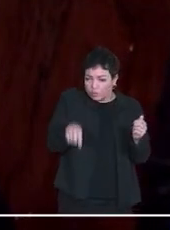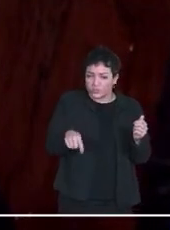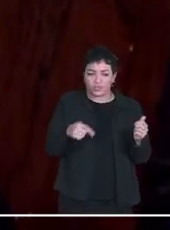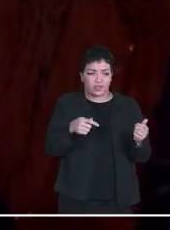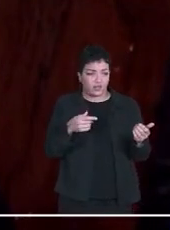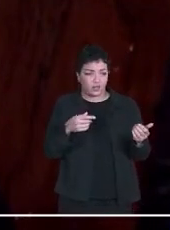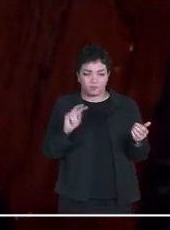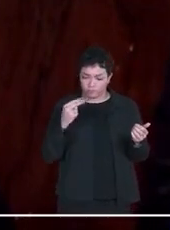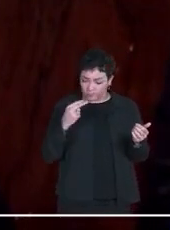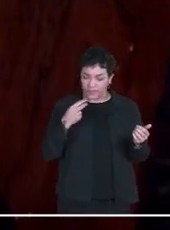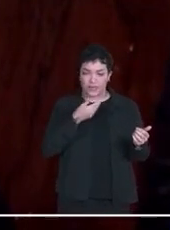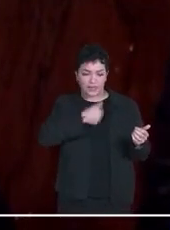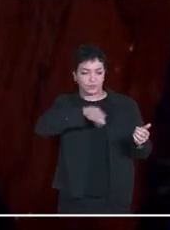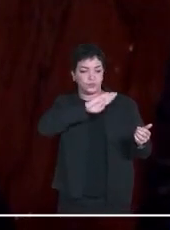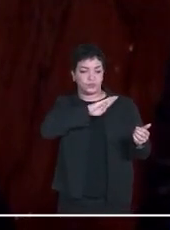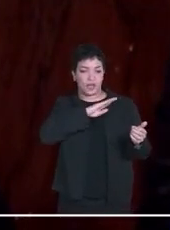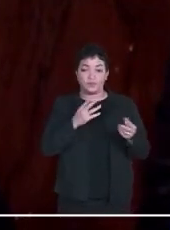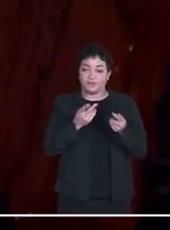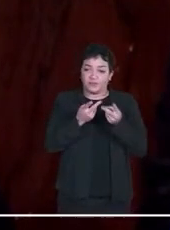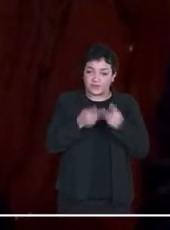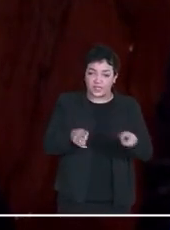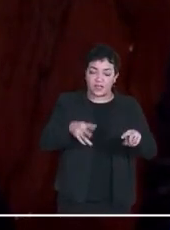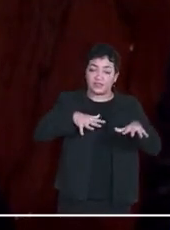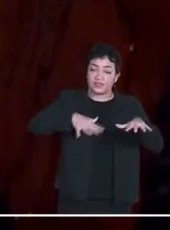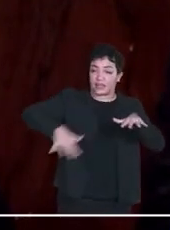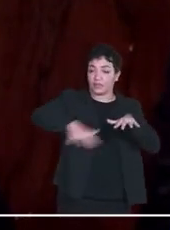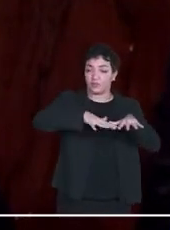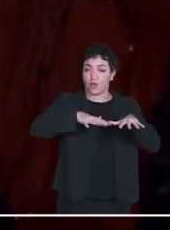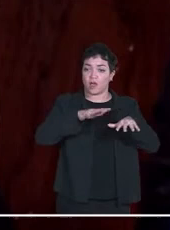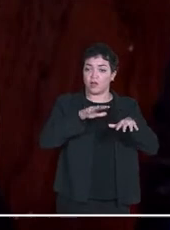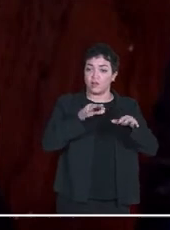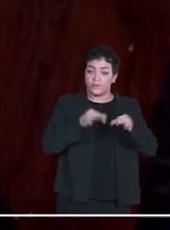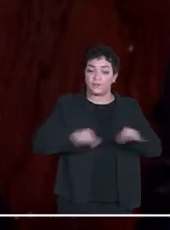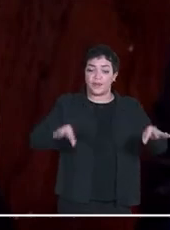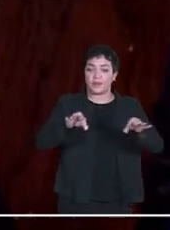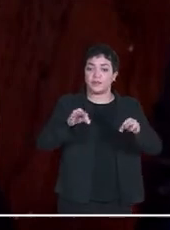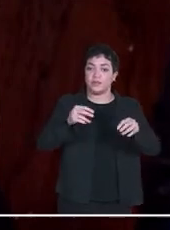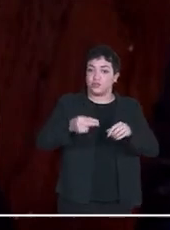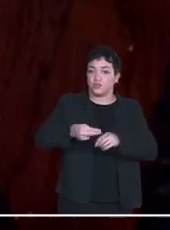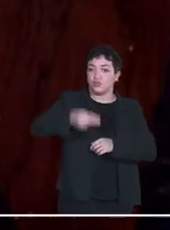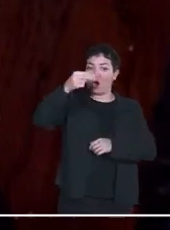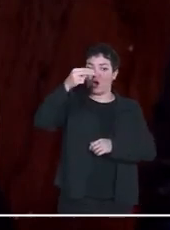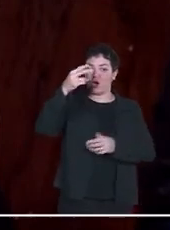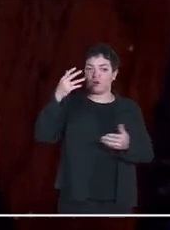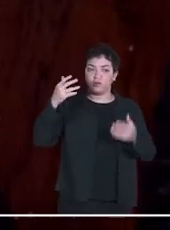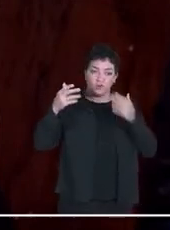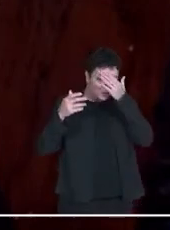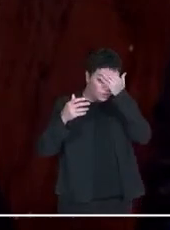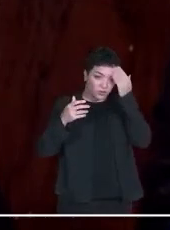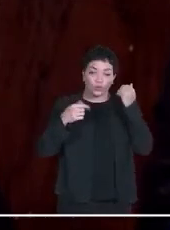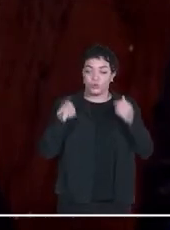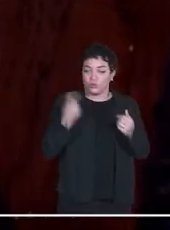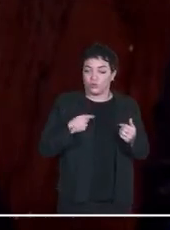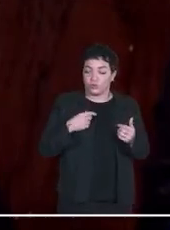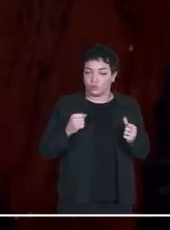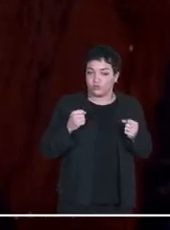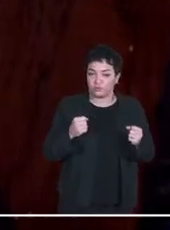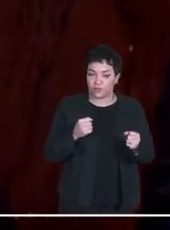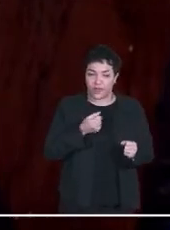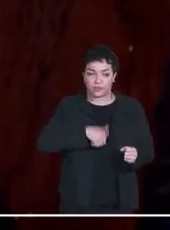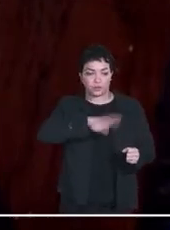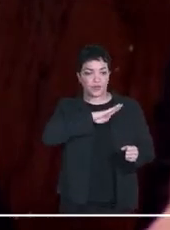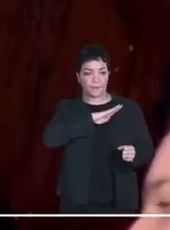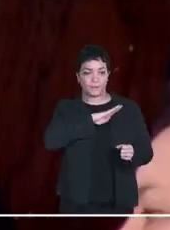tant que ville et en tant que territoire d'un pays du Nord sur ces grands enjeux. Et donc je vous